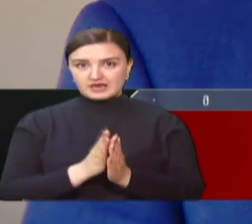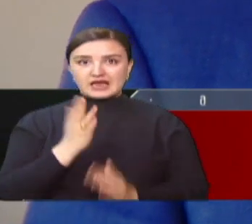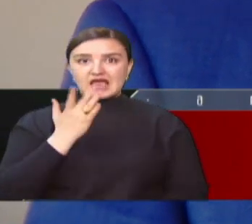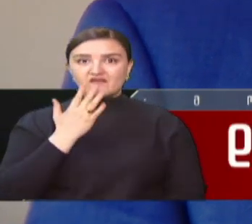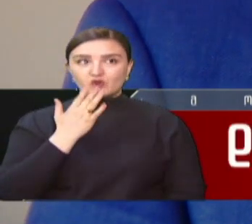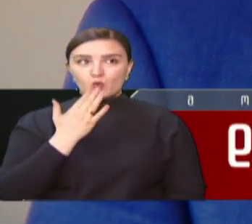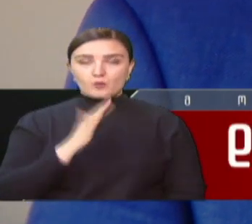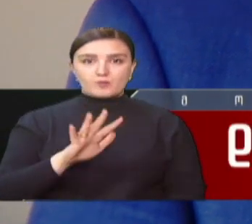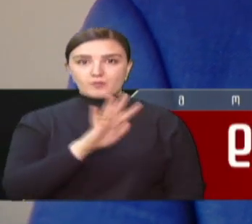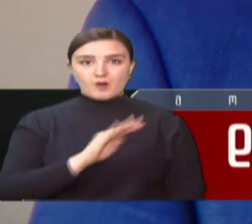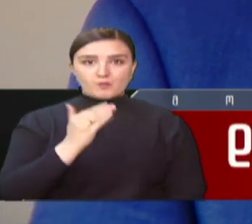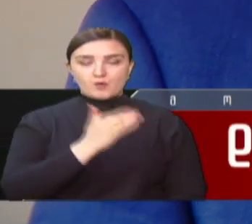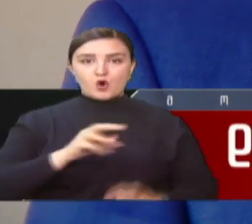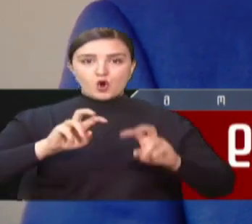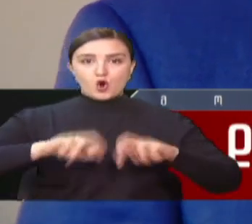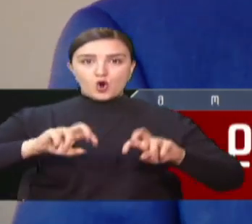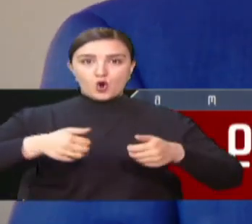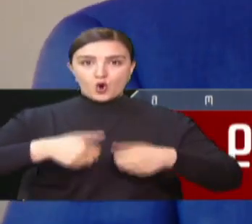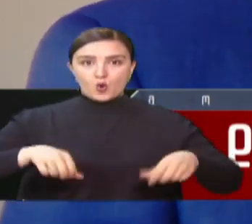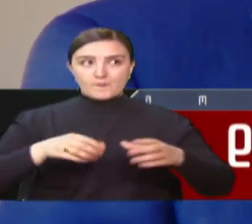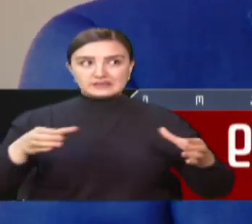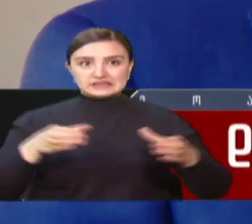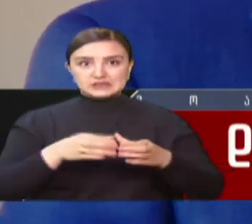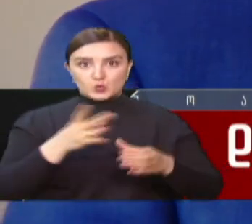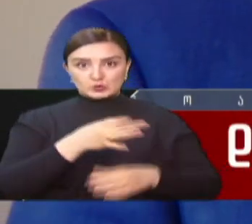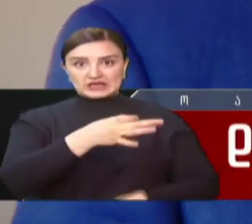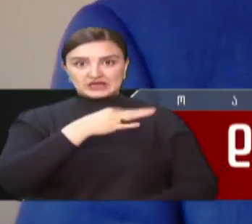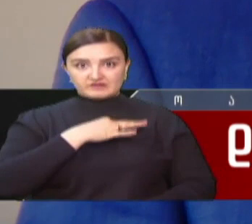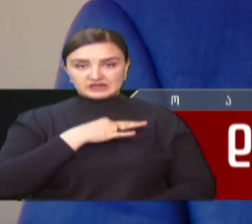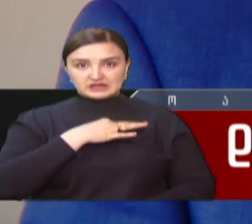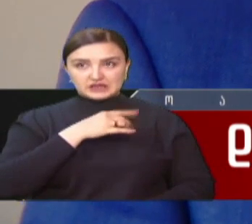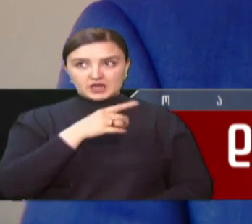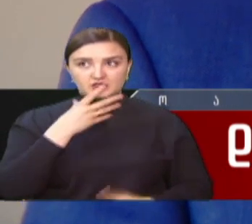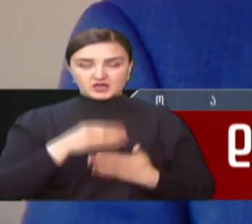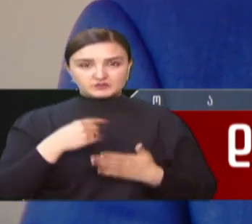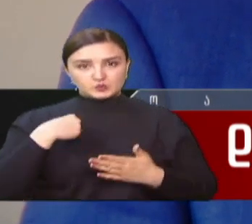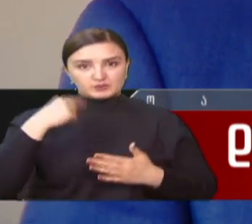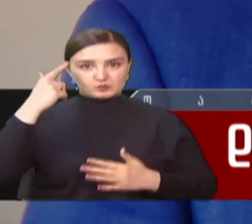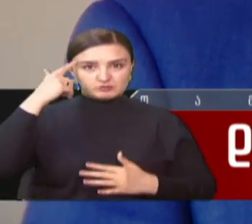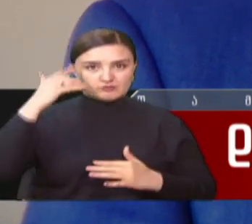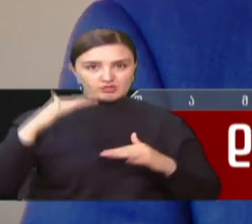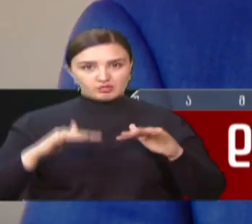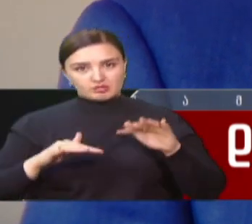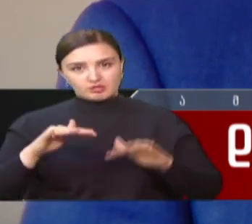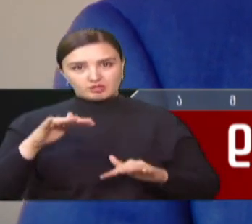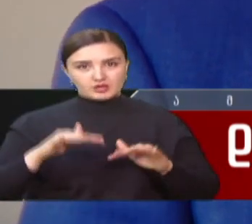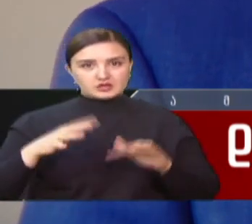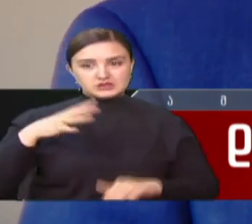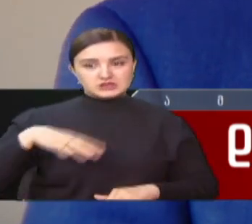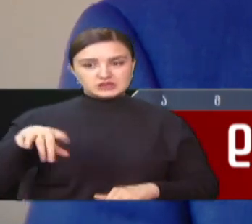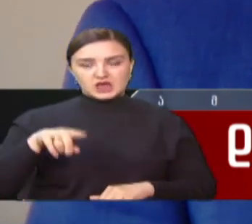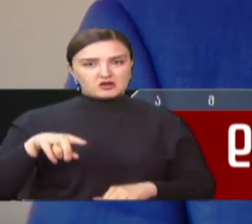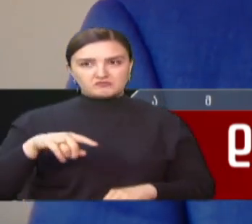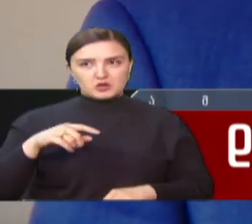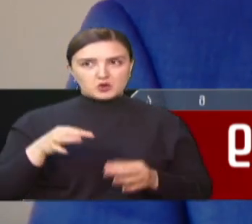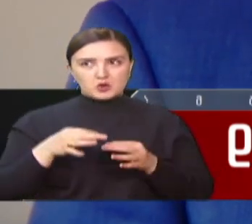უნდა გვითხრას რომ ხომ არ გადავხედოთ ჩვენივე გადაწყვეტილებას რომ საქართველოში ოლიგარქიის პრობლემა არ დგას